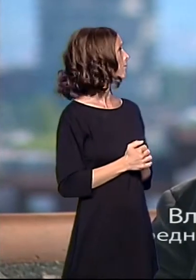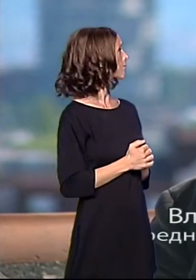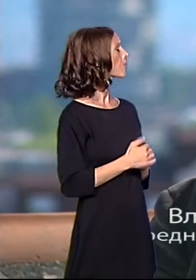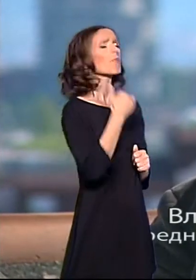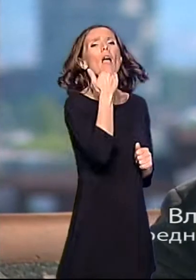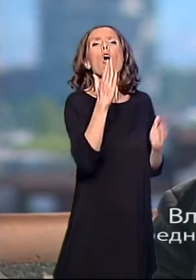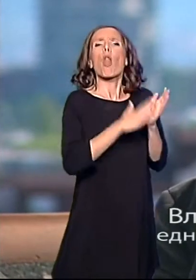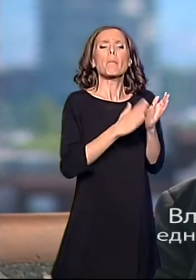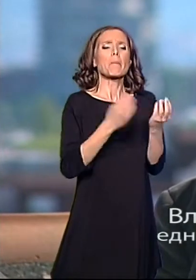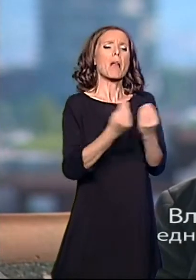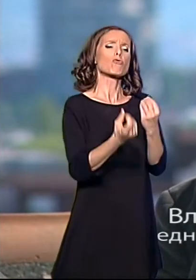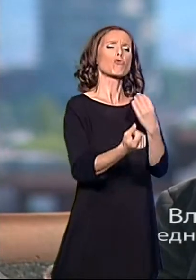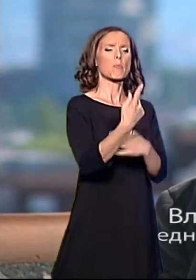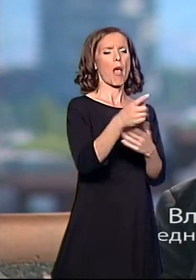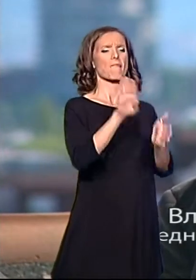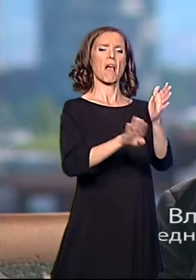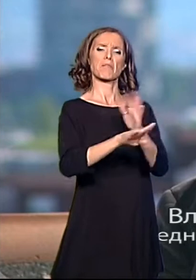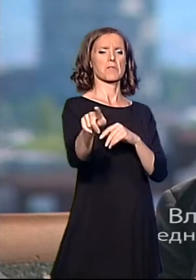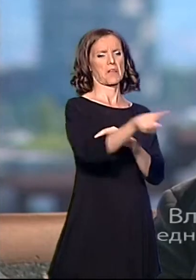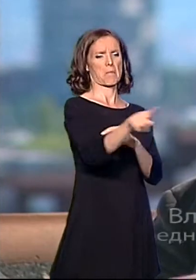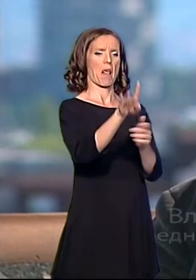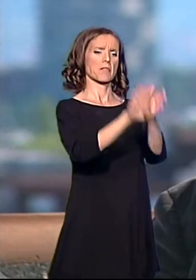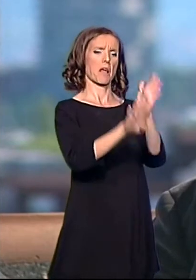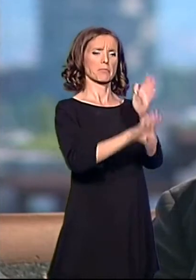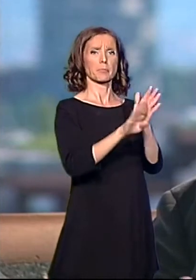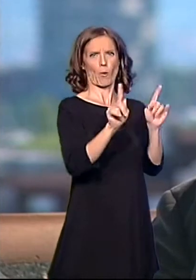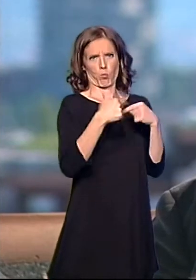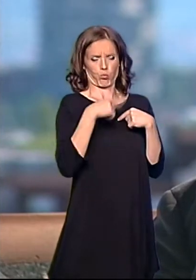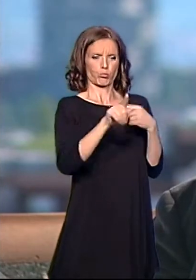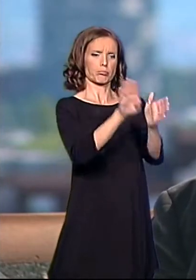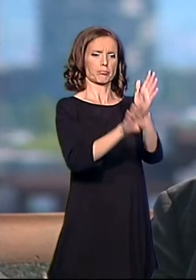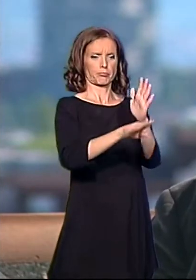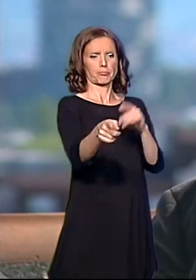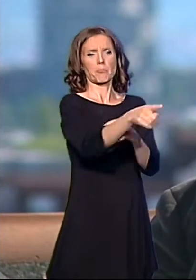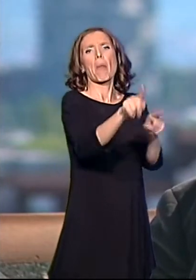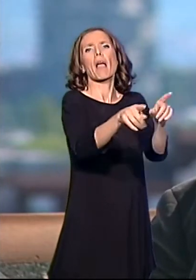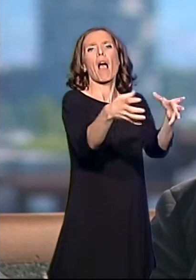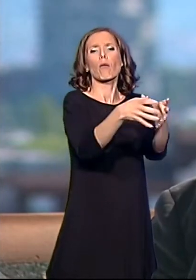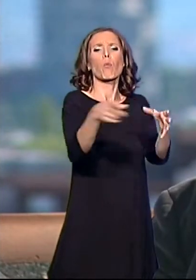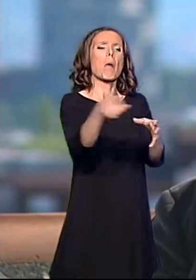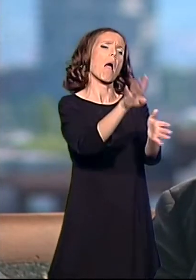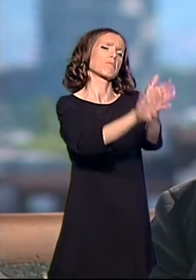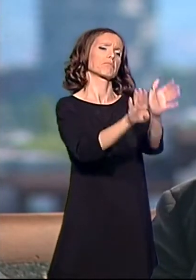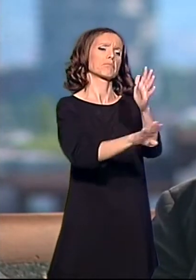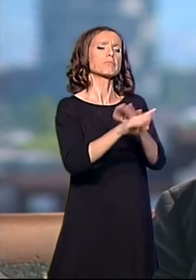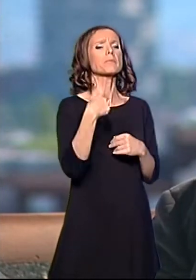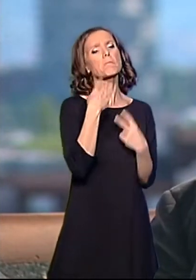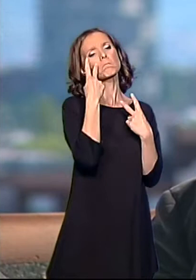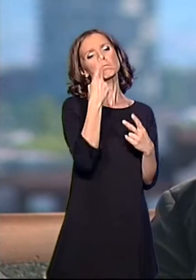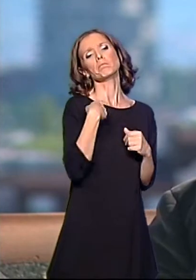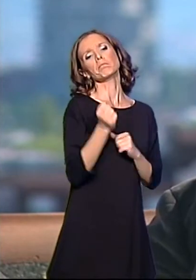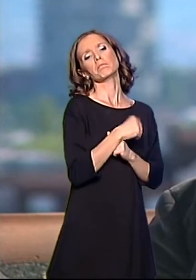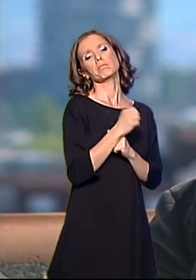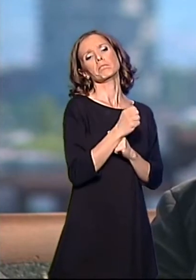navoda nezainteresovano kako se diskriminacija vrši u odnosu na određenu društvenu grupu i mi svedočimo toj